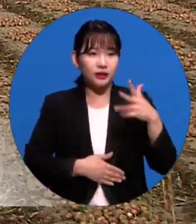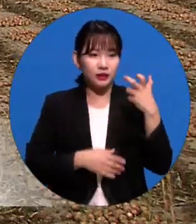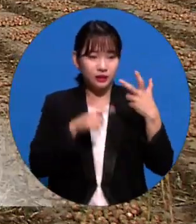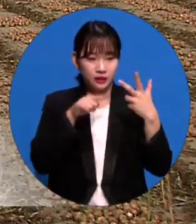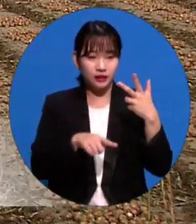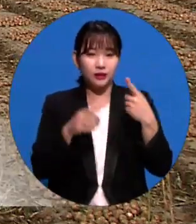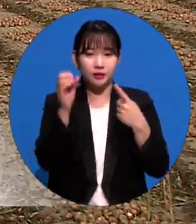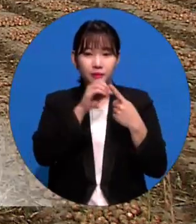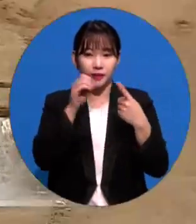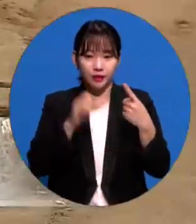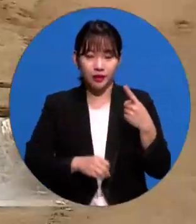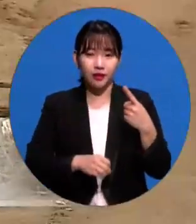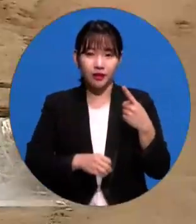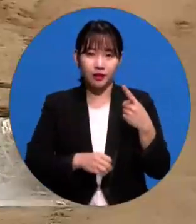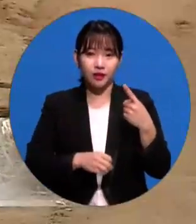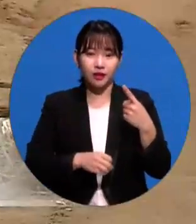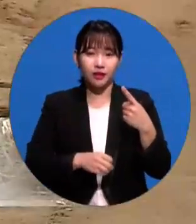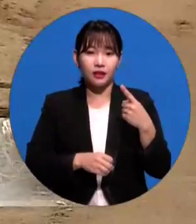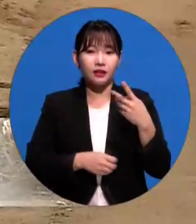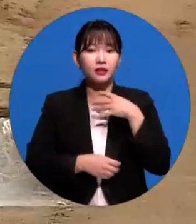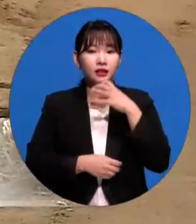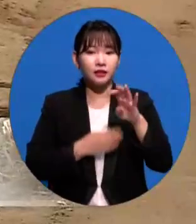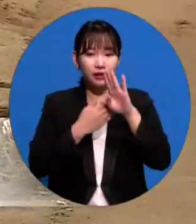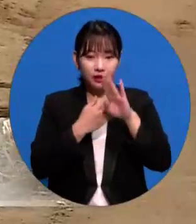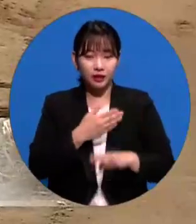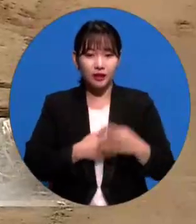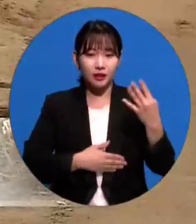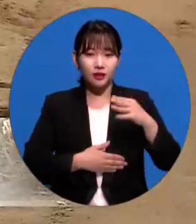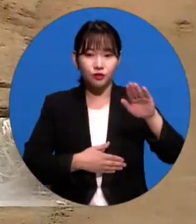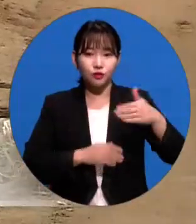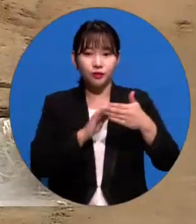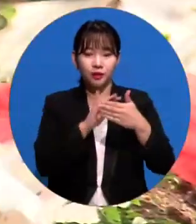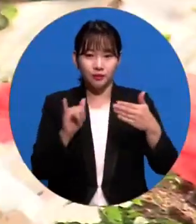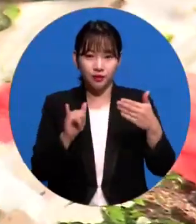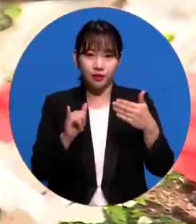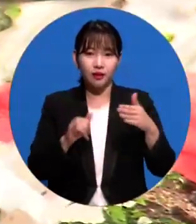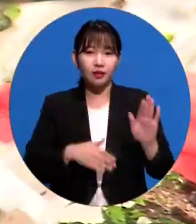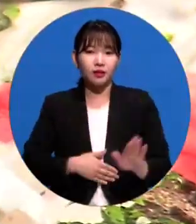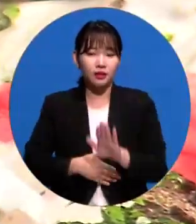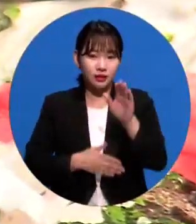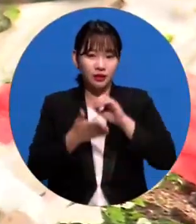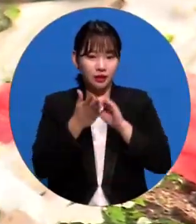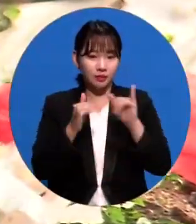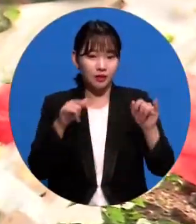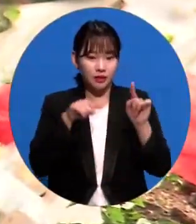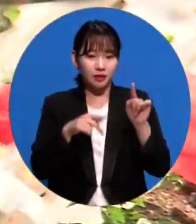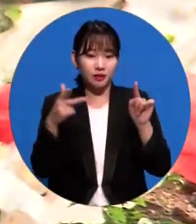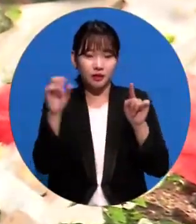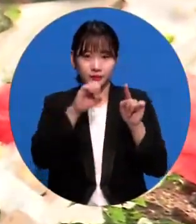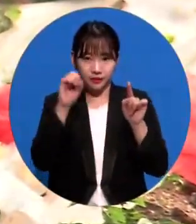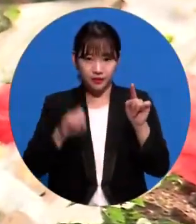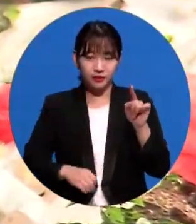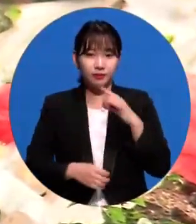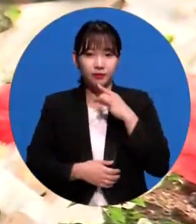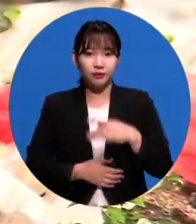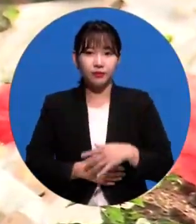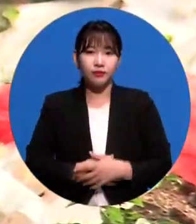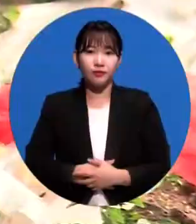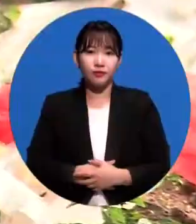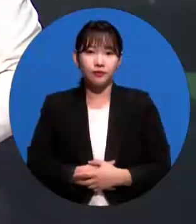77.1% 달했고 40대 이하는 4,900여명으로 전체가입자의 1.7%에